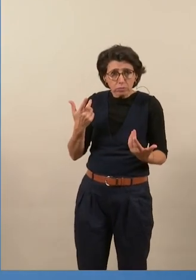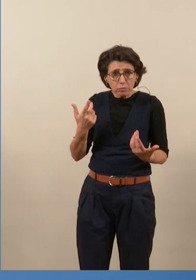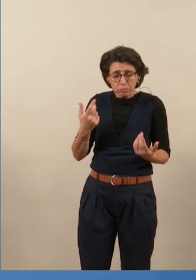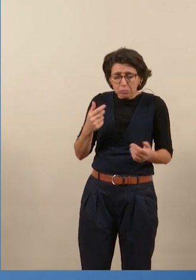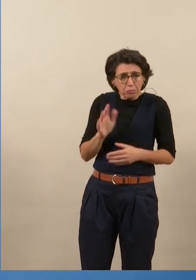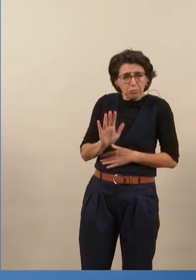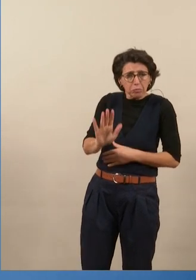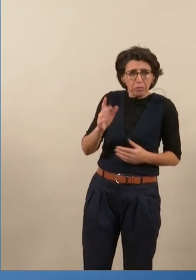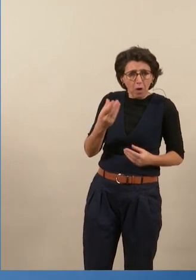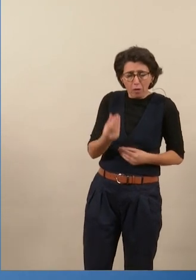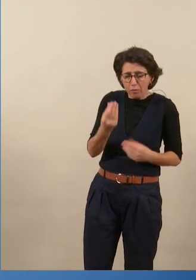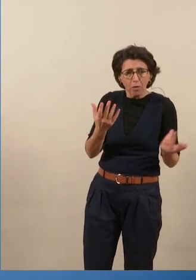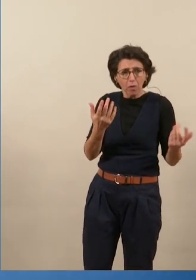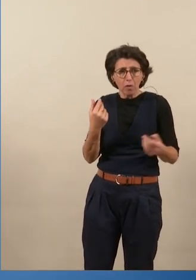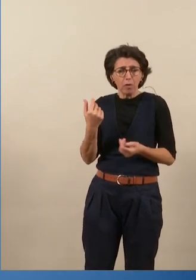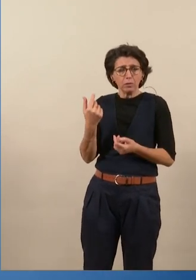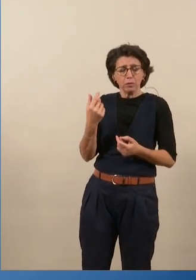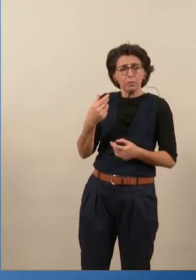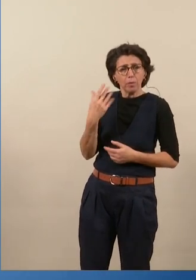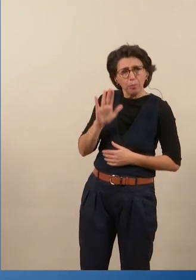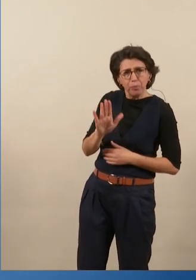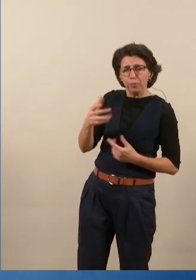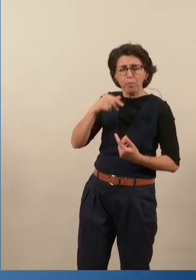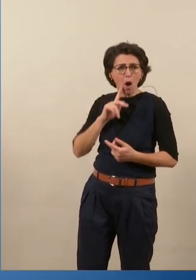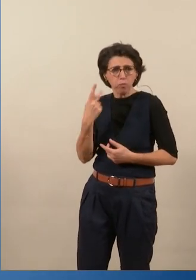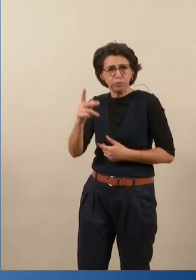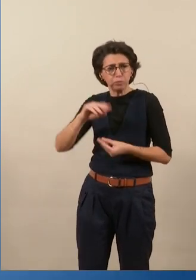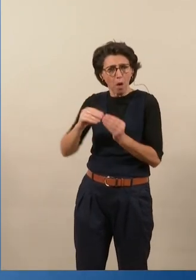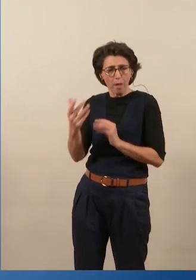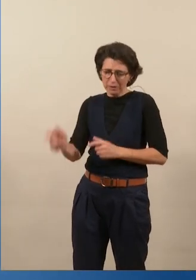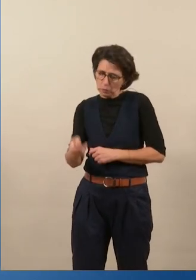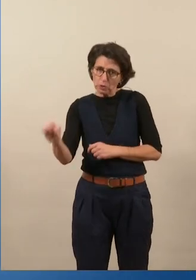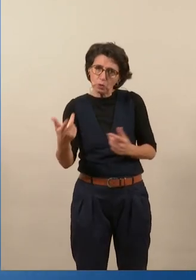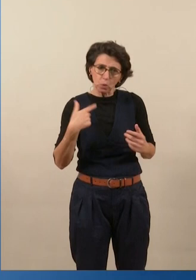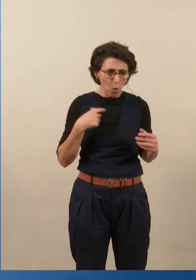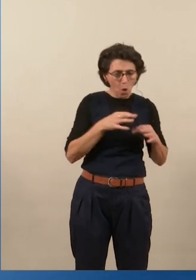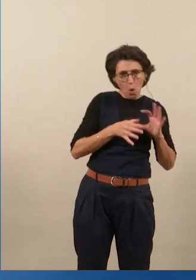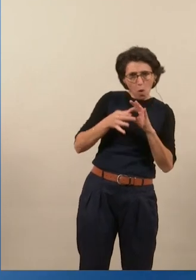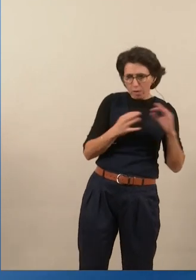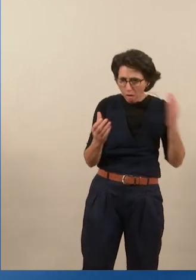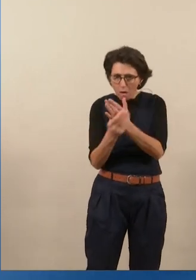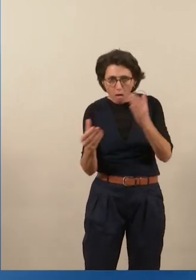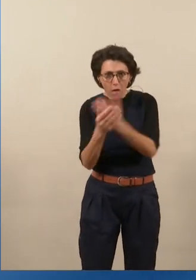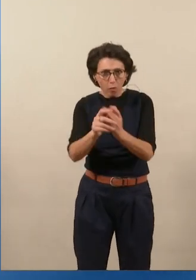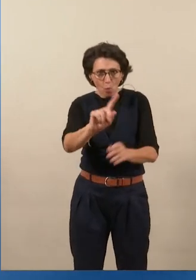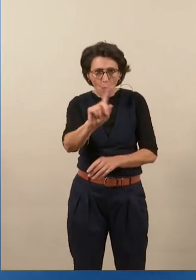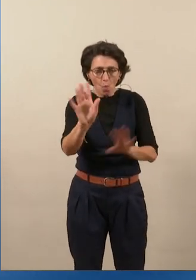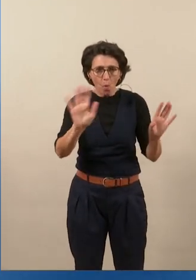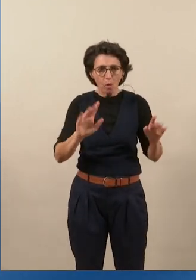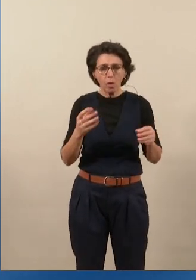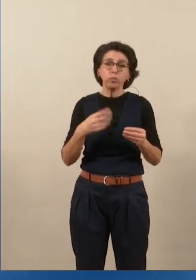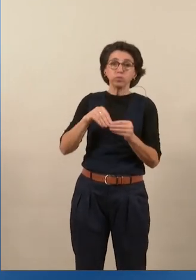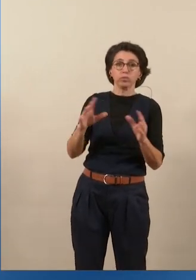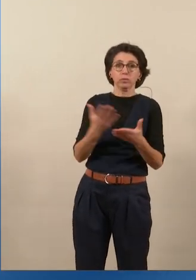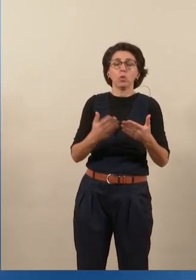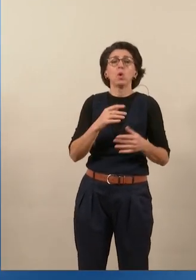enfants ce n'est pas à la collectivité d'intervenir dans ce domaine-là il est même dangereux de le faire surtout dans les petites classes où